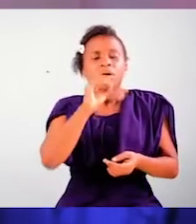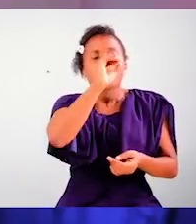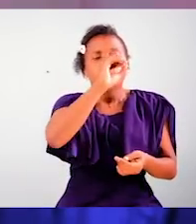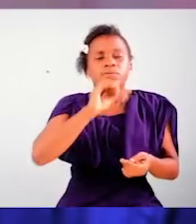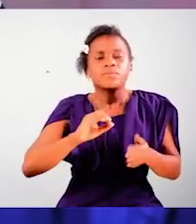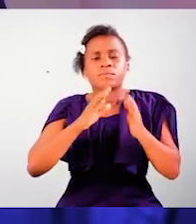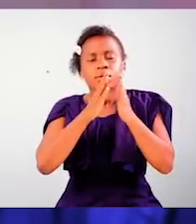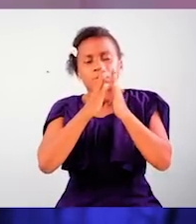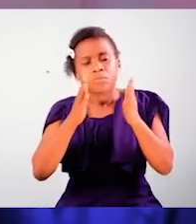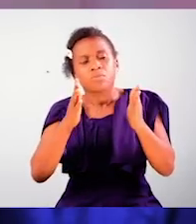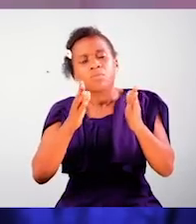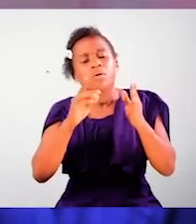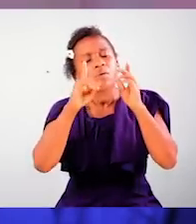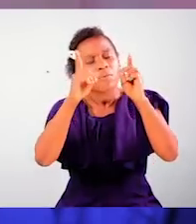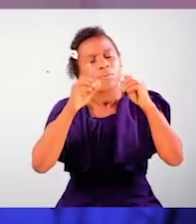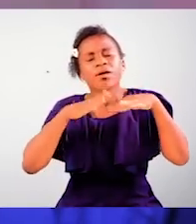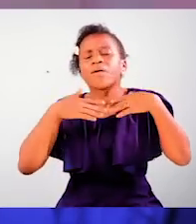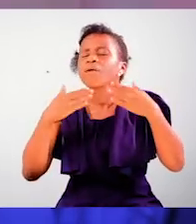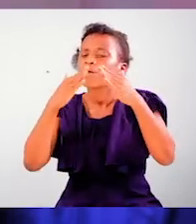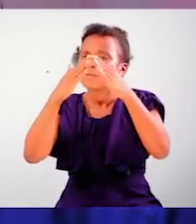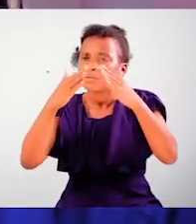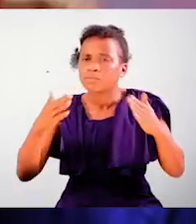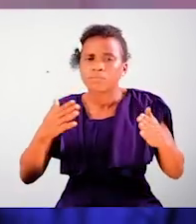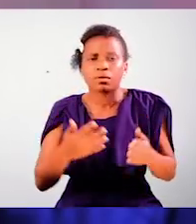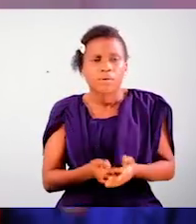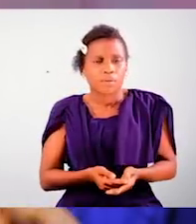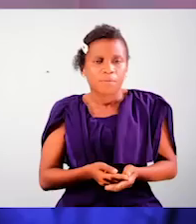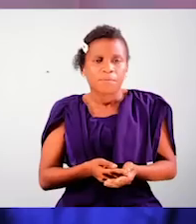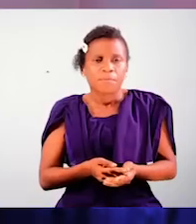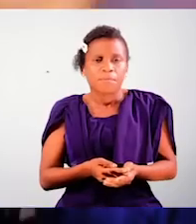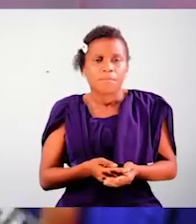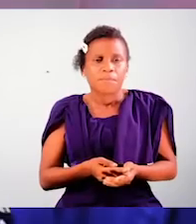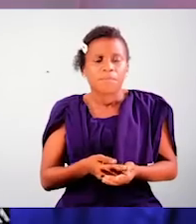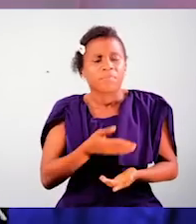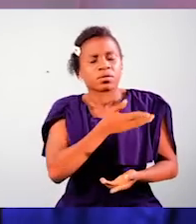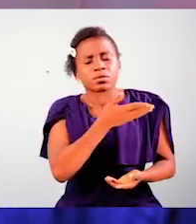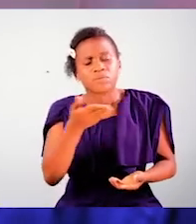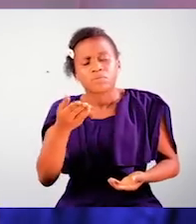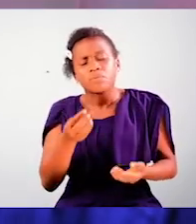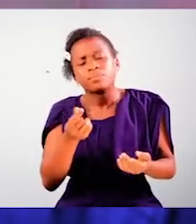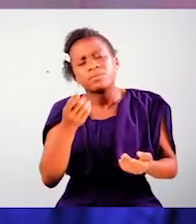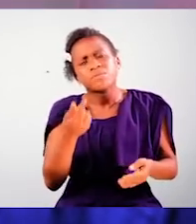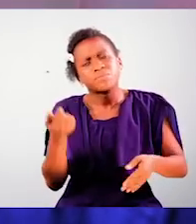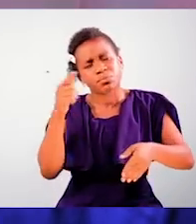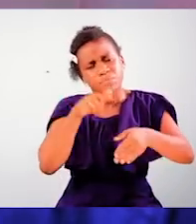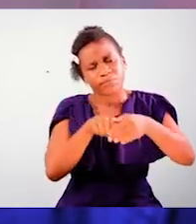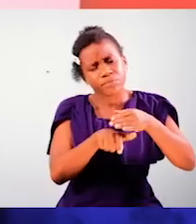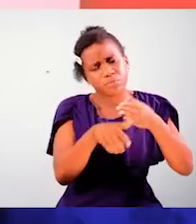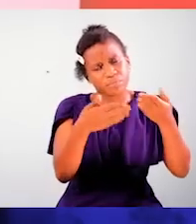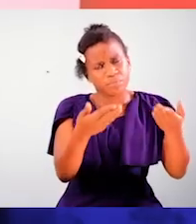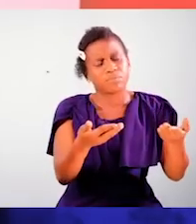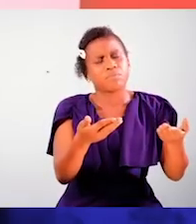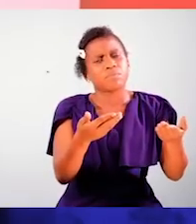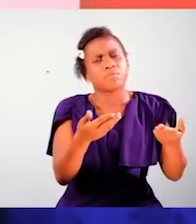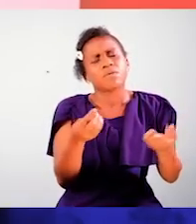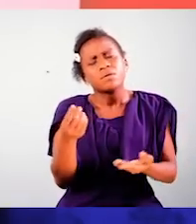Zaidi yani walimu wengi sana hawana nyumba. Hizo pesa zote zinazoibia CAG amepita anakuta wewe leo unazipeleka mlikuwa